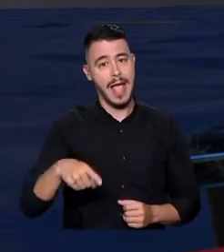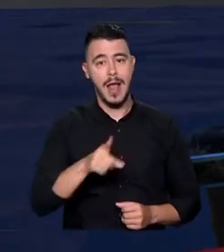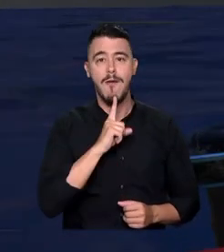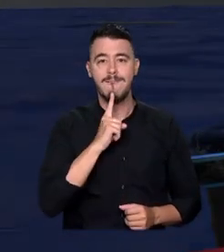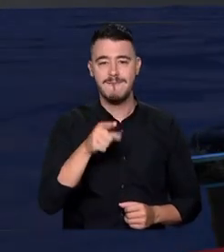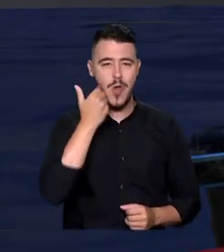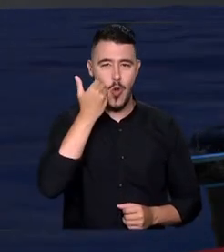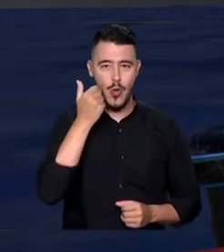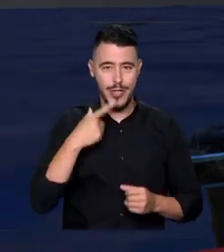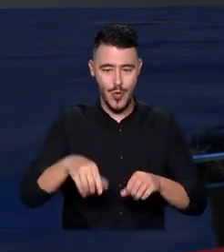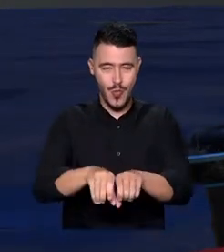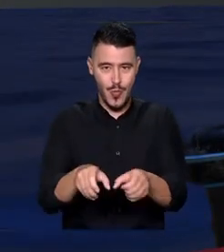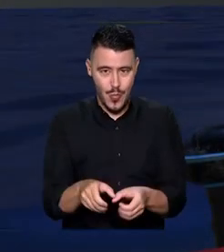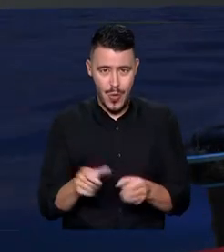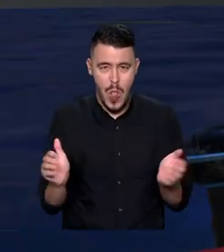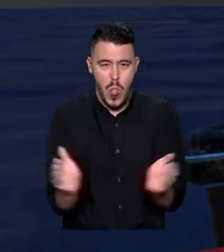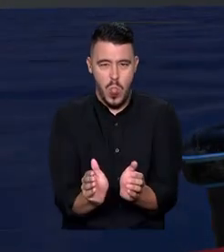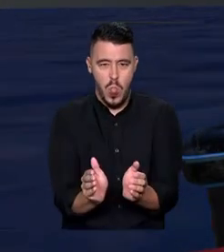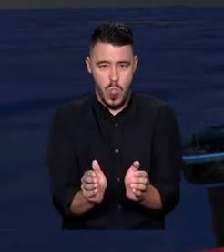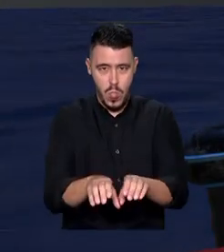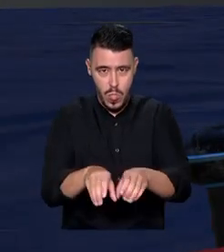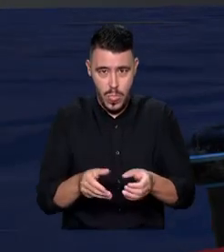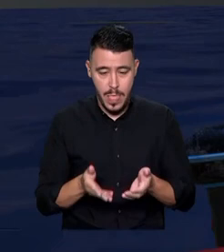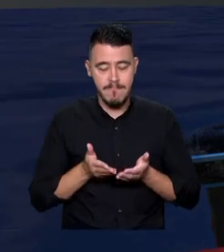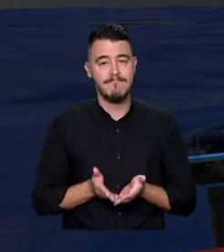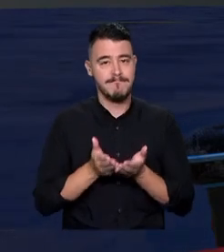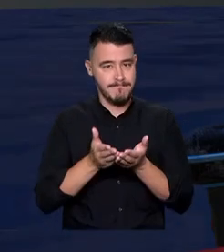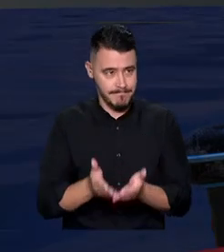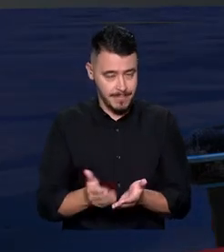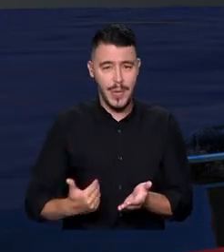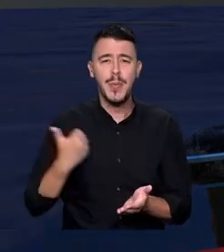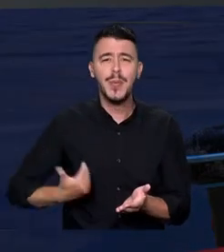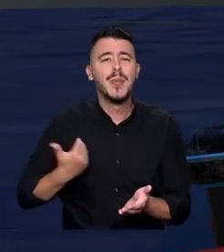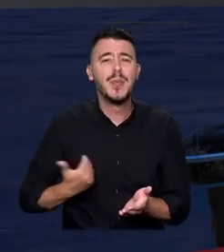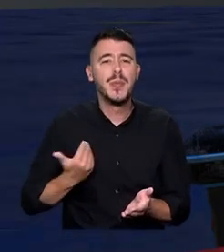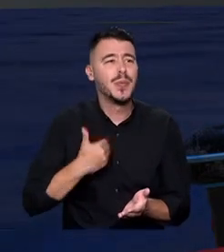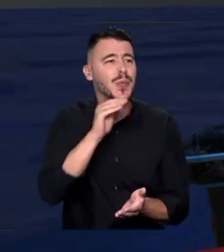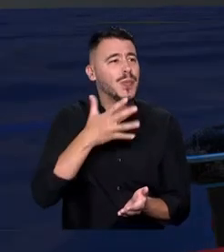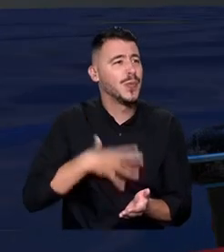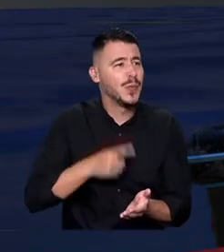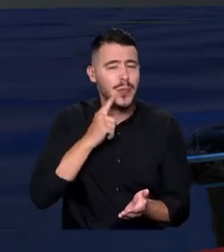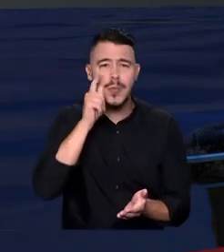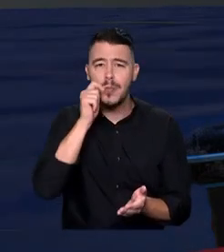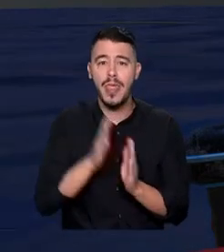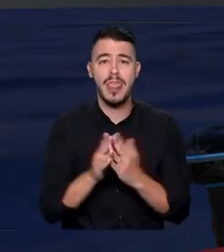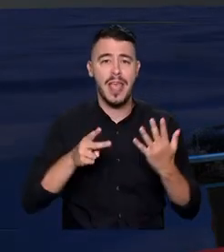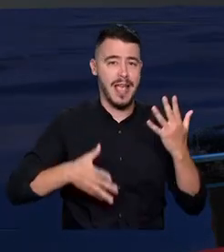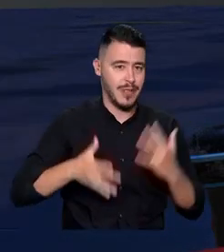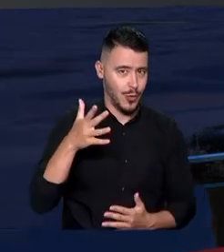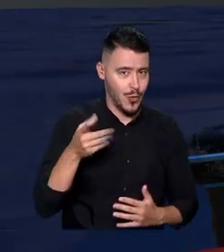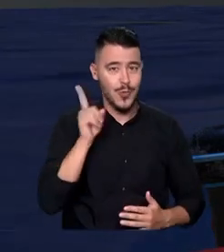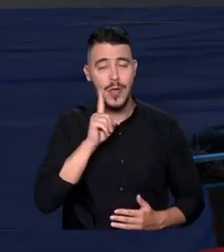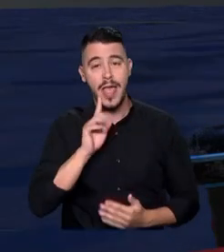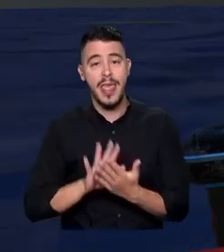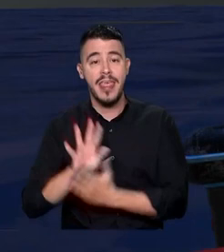από τα συνοδευτικά σκάφη, στο οποίο μπαίνουν ο νεαρός, ο 17χρονος, η 14χρονη